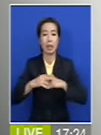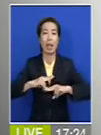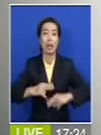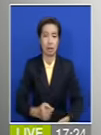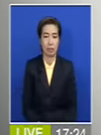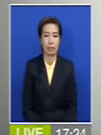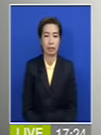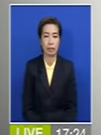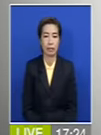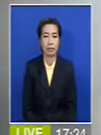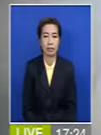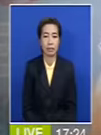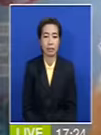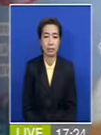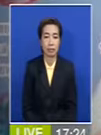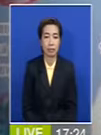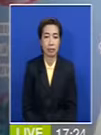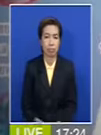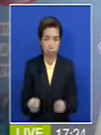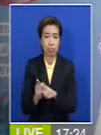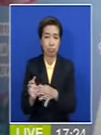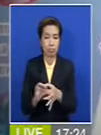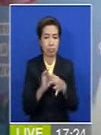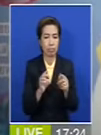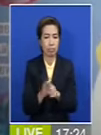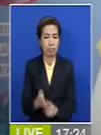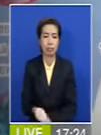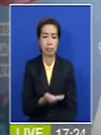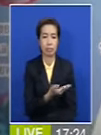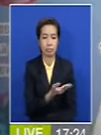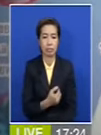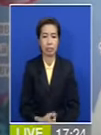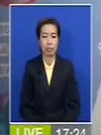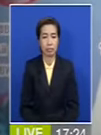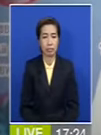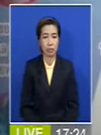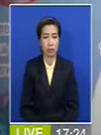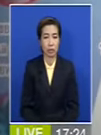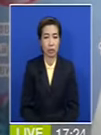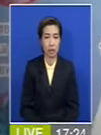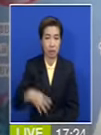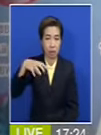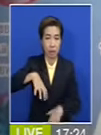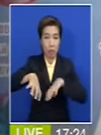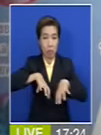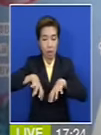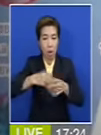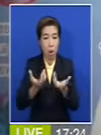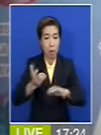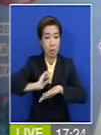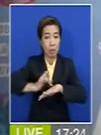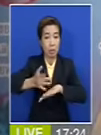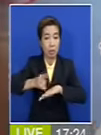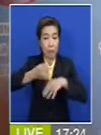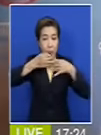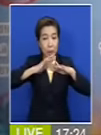ครับ สอดคล้องกับความเห็นของผู้ชงสลิดดีชัยกุลผู้อำนวยการสำนักบริหารจัดการทรัพยากรทางทะ